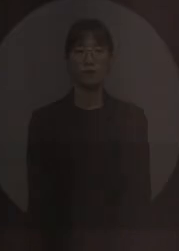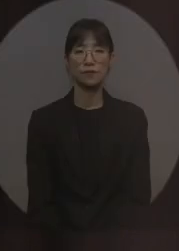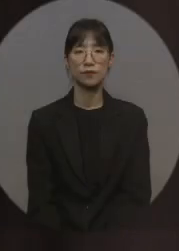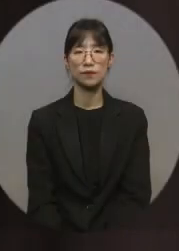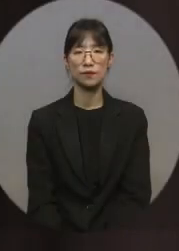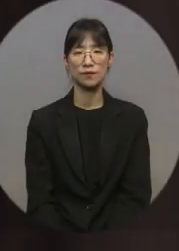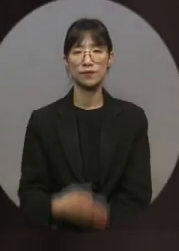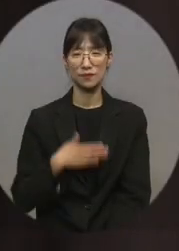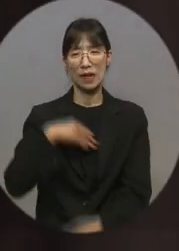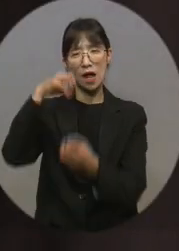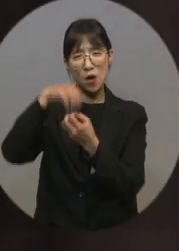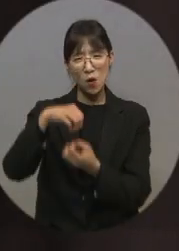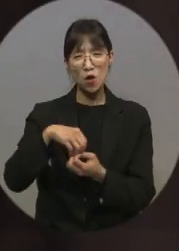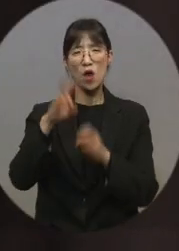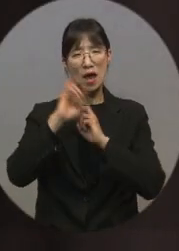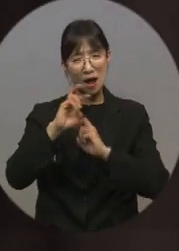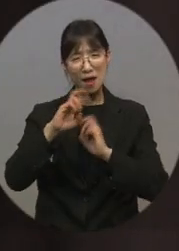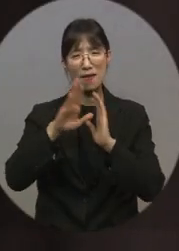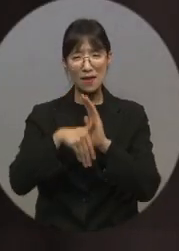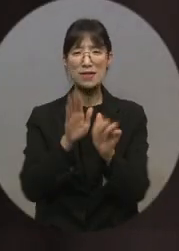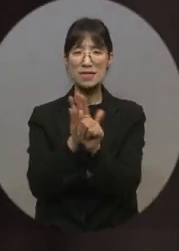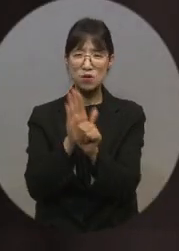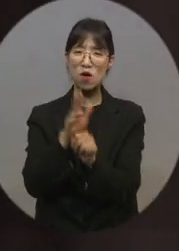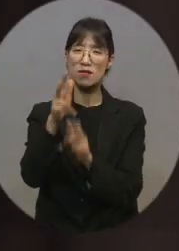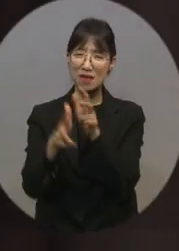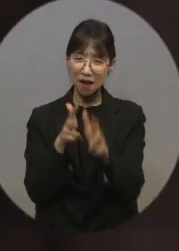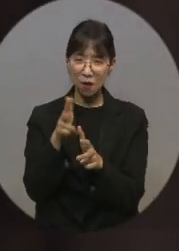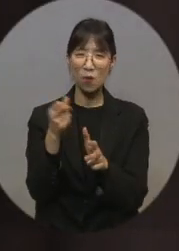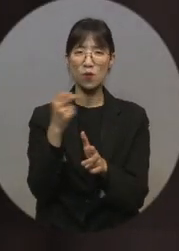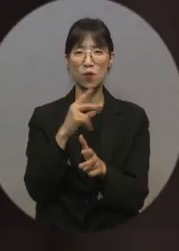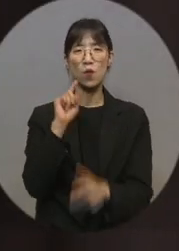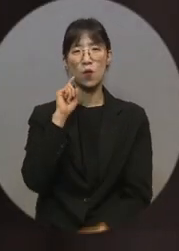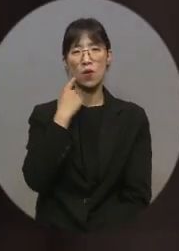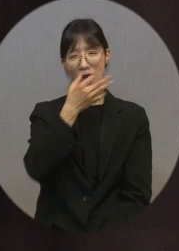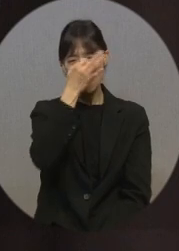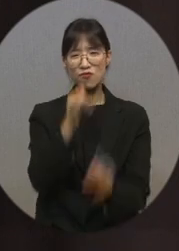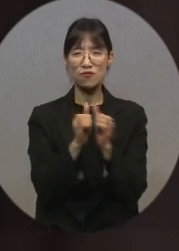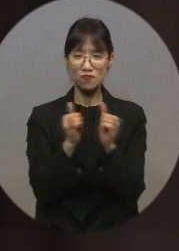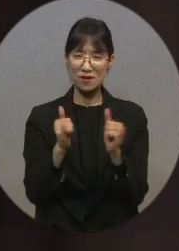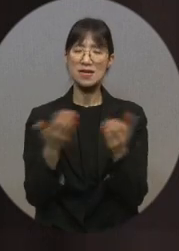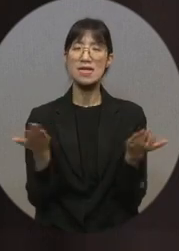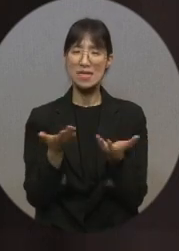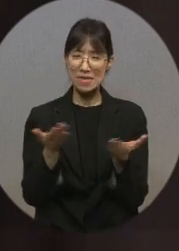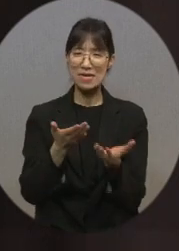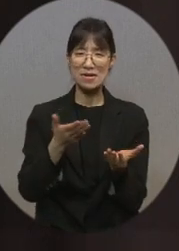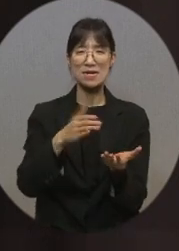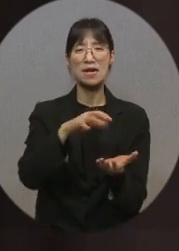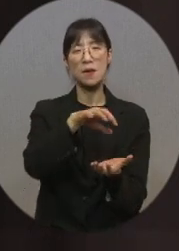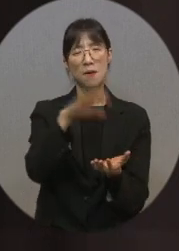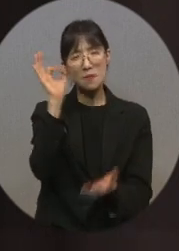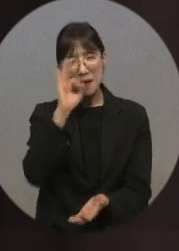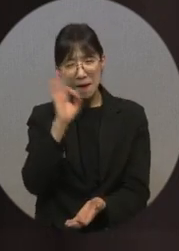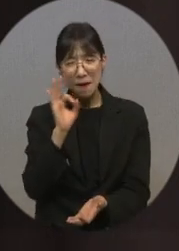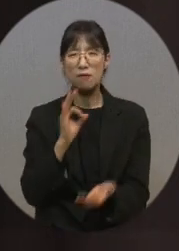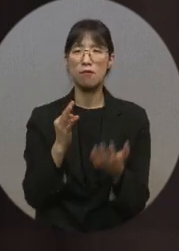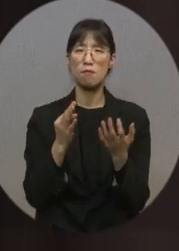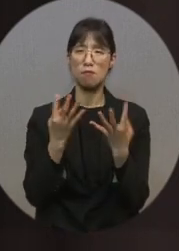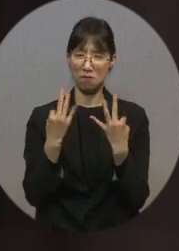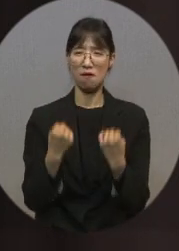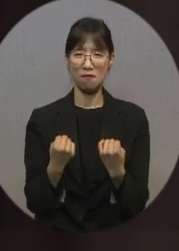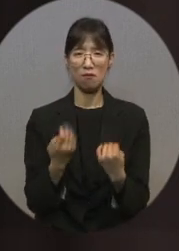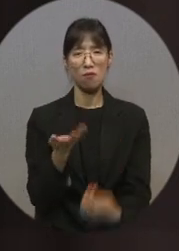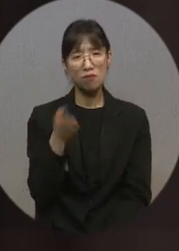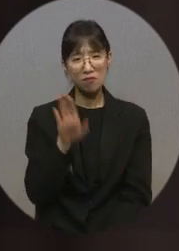제가 이제 국악을 하다 보면 이런 지원 사업 같은 거나 아니면은 그런 예술인들 일자리 같은 거를 많이 검색을